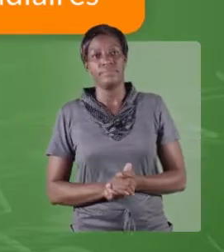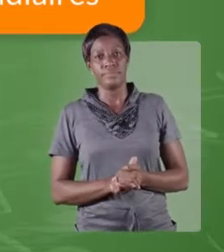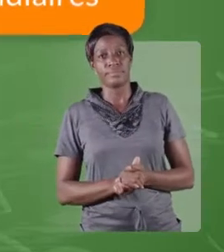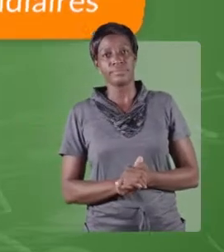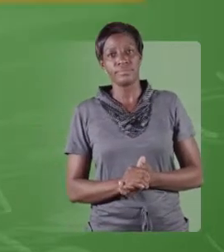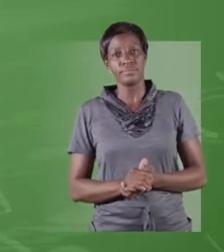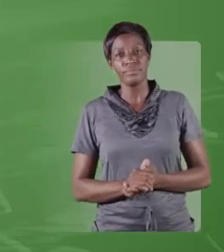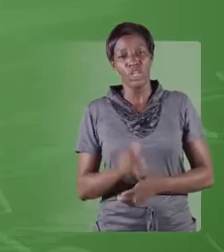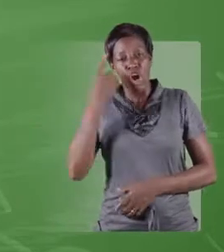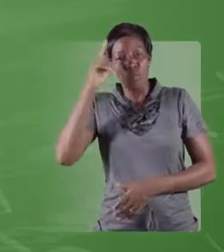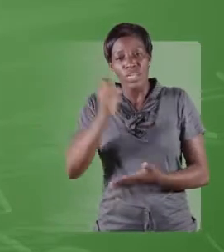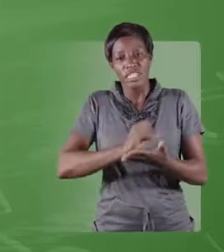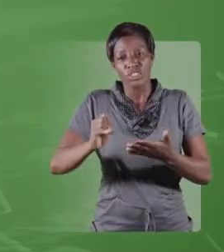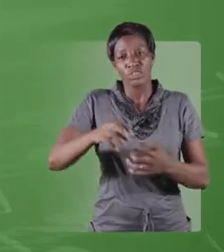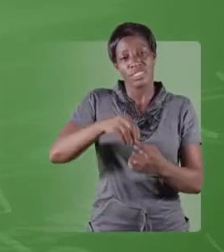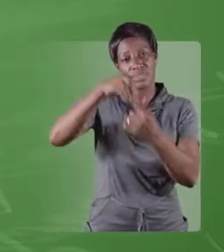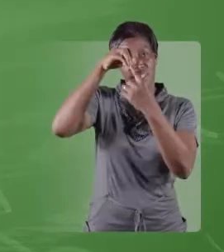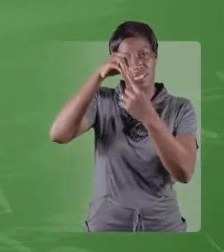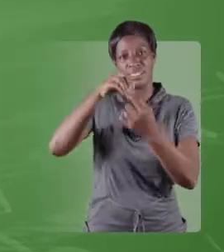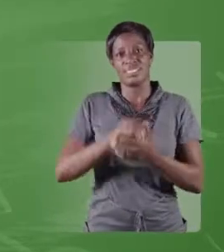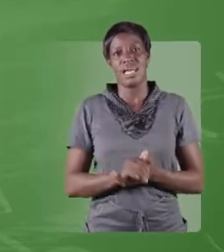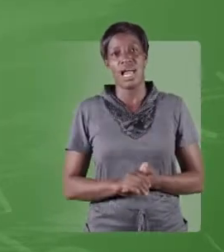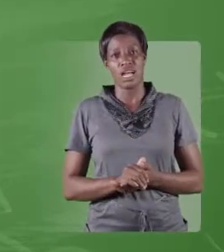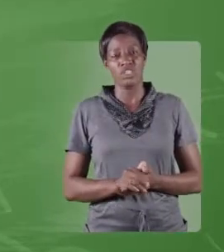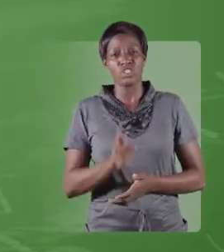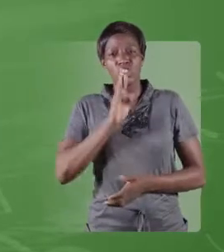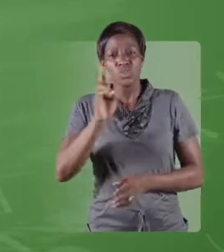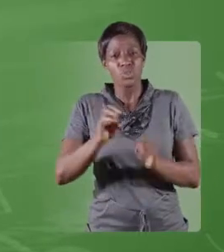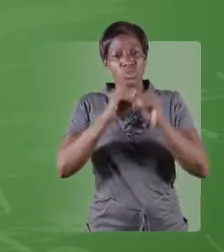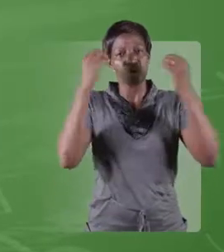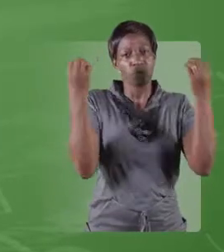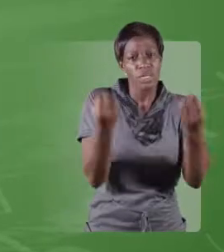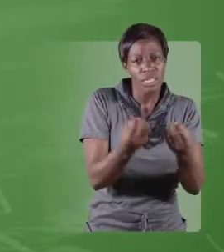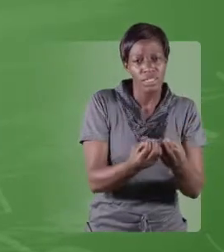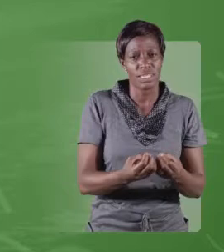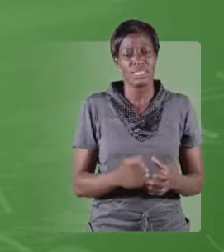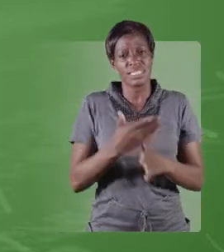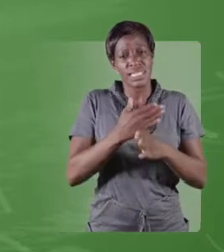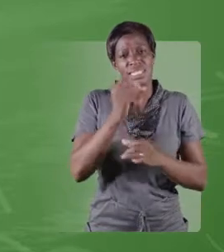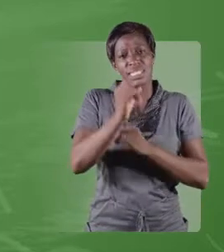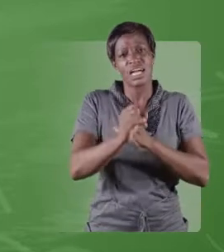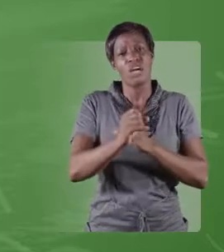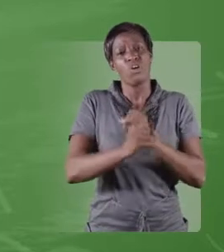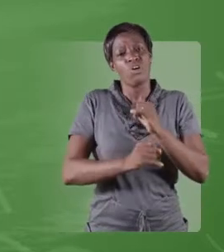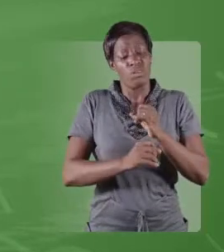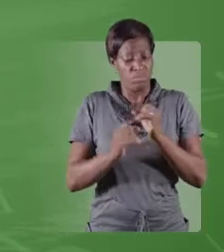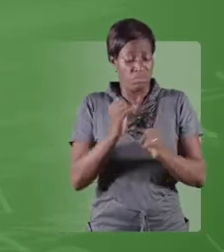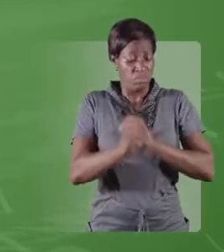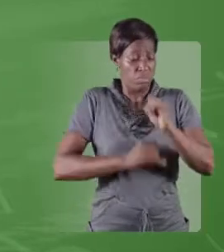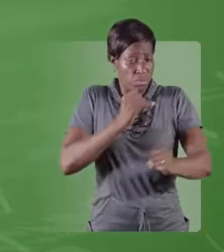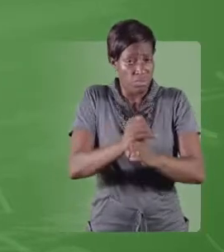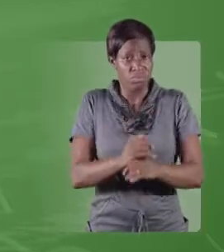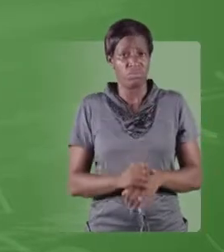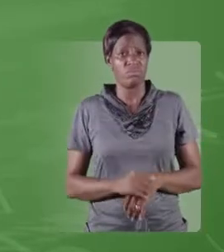Concernant les institutions spécialisées, ce sont les organismes intergouvernementaux indépendants de